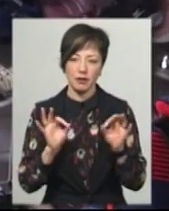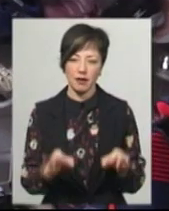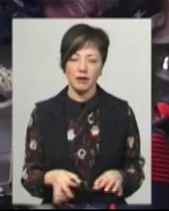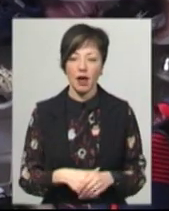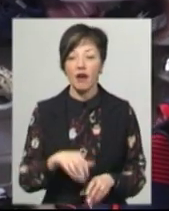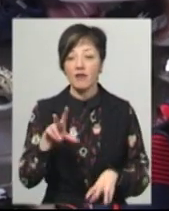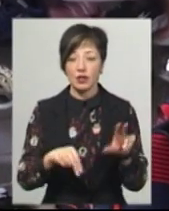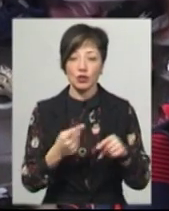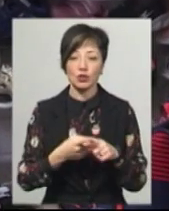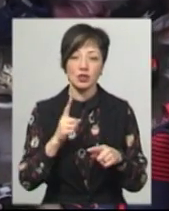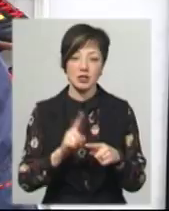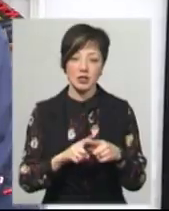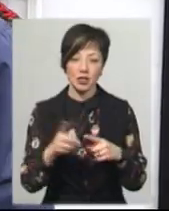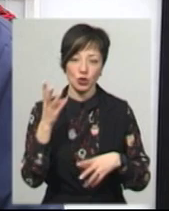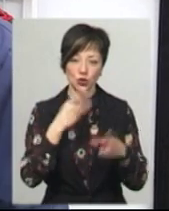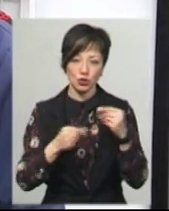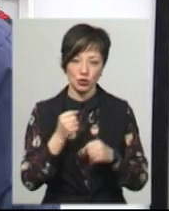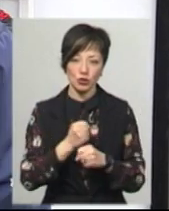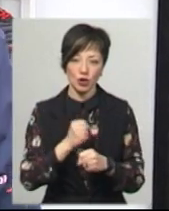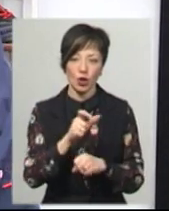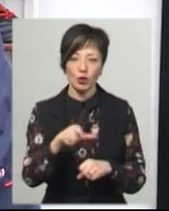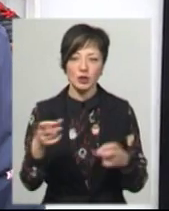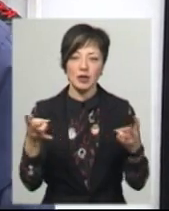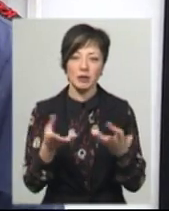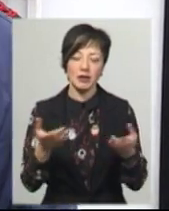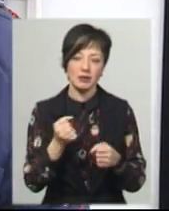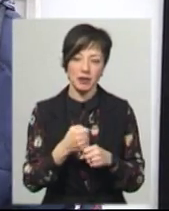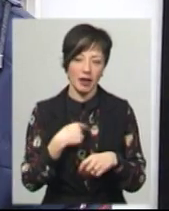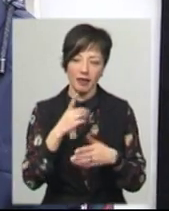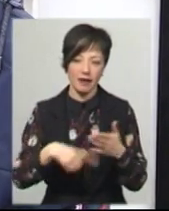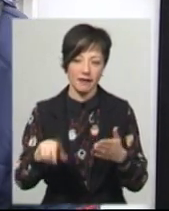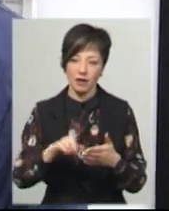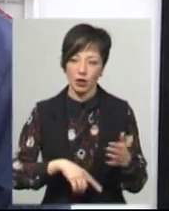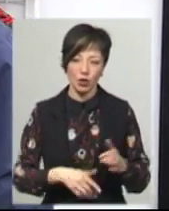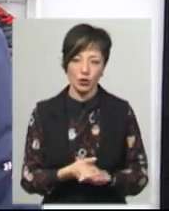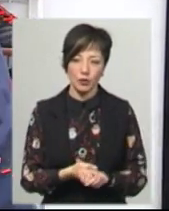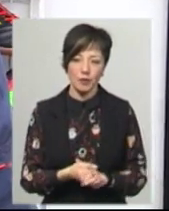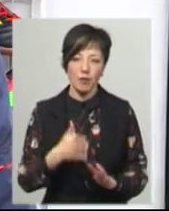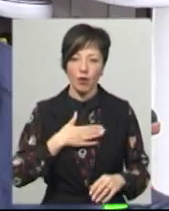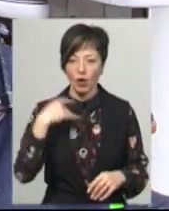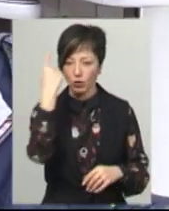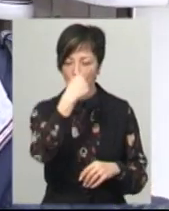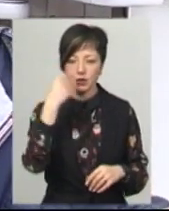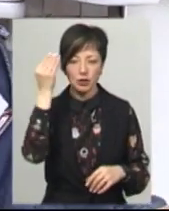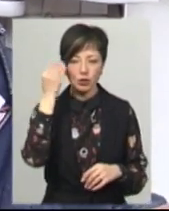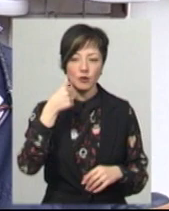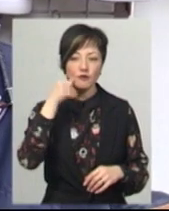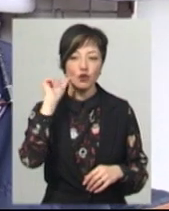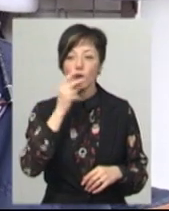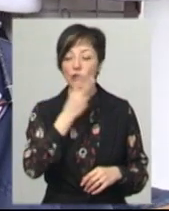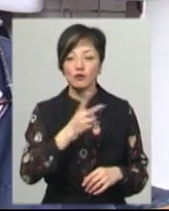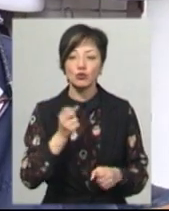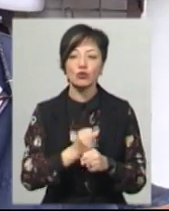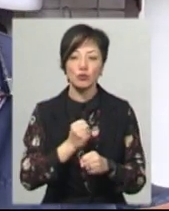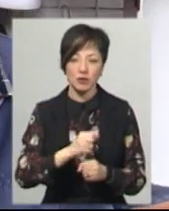Я вважаю, що це взагалі іскусственно все зроблено. Людям теж треба десь працювати, я не вірю в це. Не знаю, це моя лична думка. Вчора ви подивіться, що